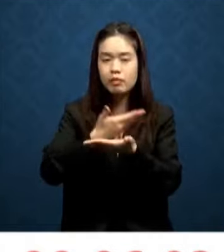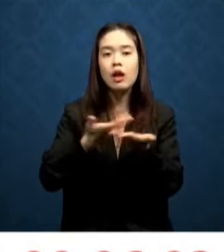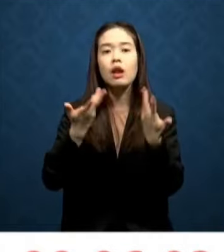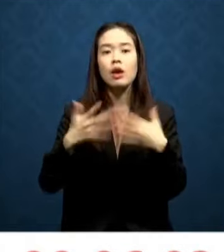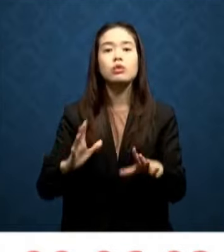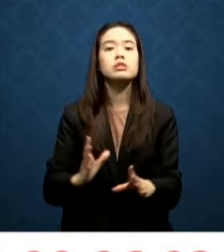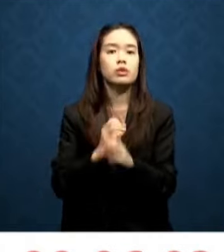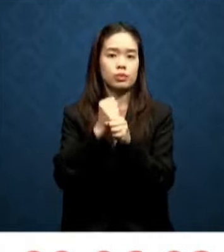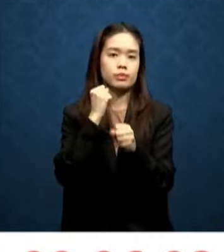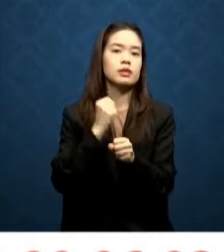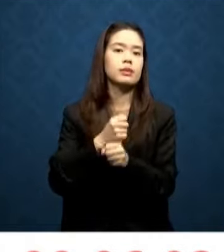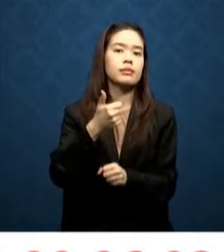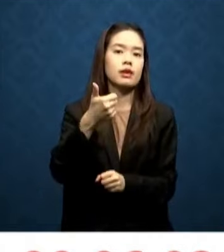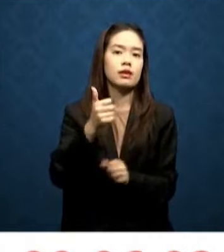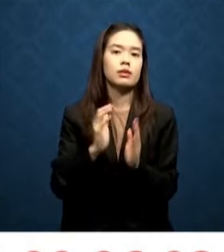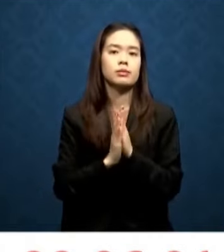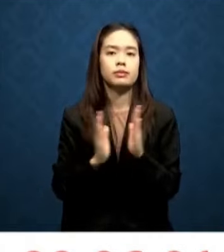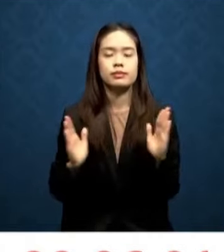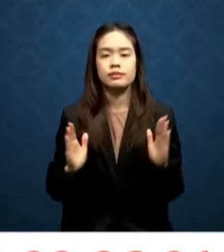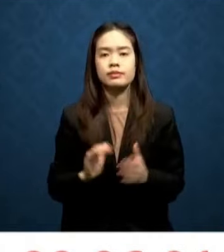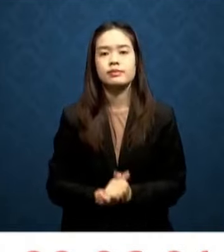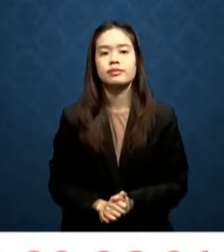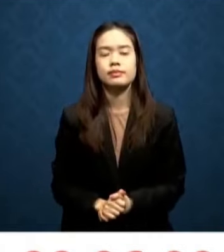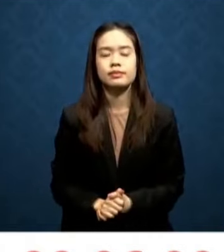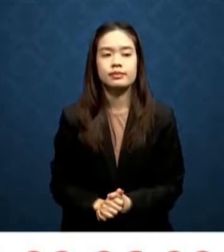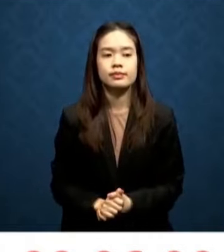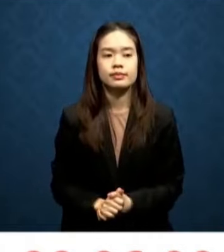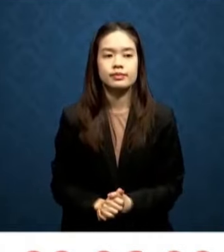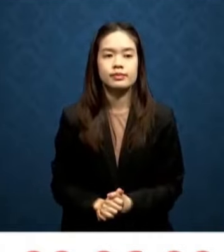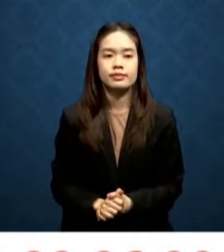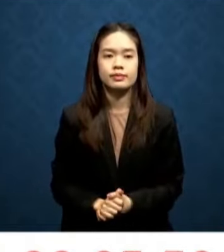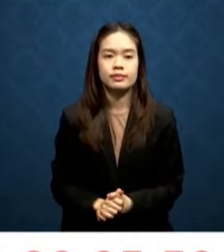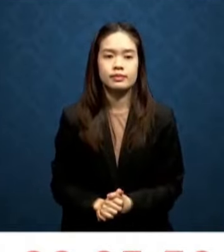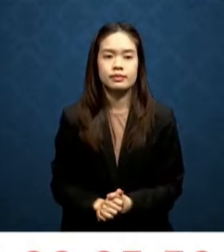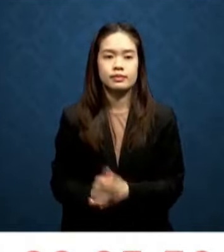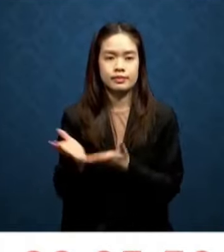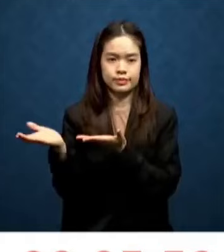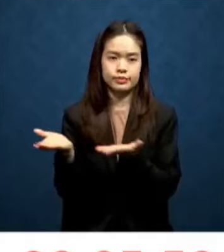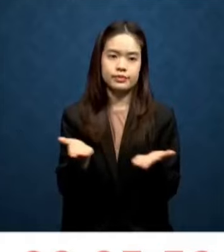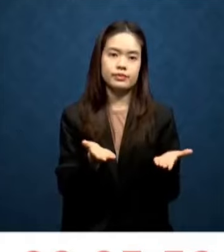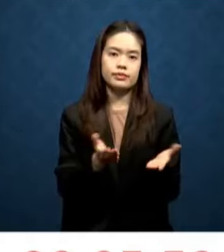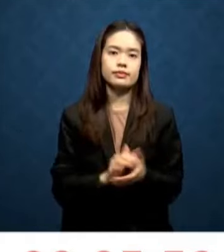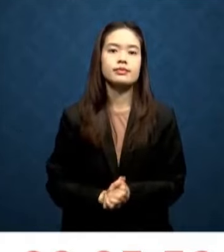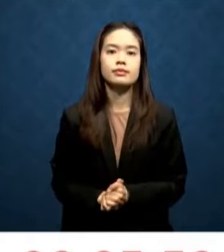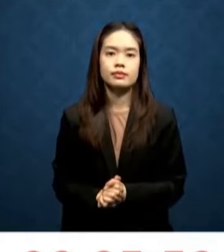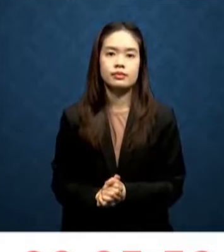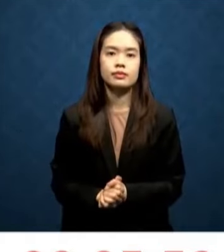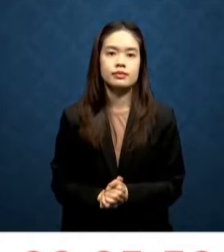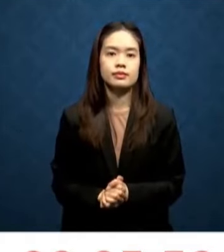ใจนะครับขอบคุณครับ ครับขอบคุณมากครับก็เชิญเชิญกันนันทนาครับ